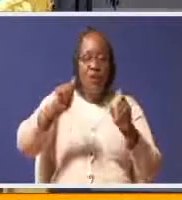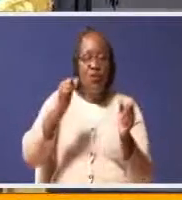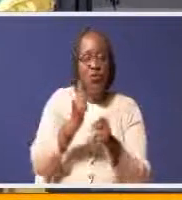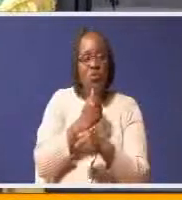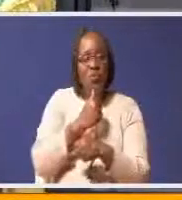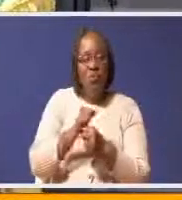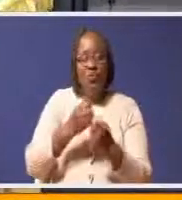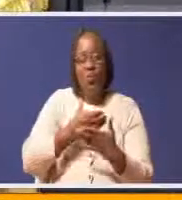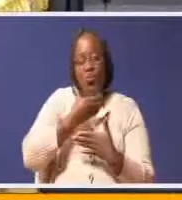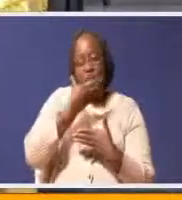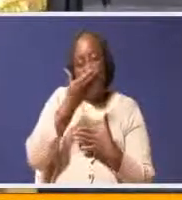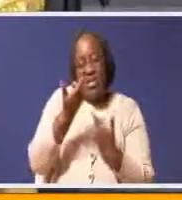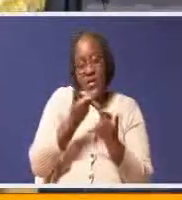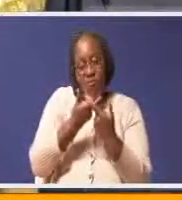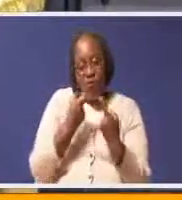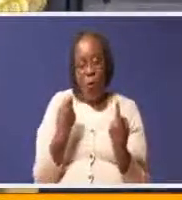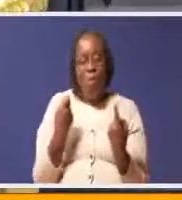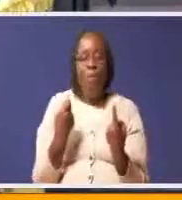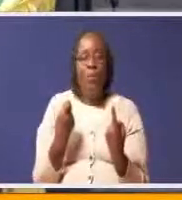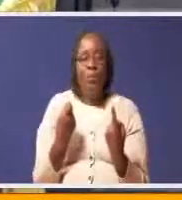kushokia from